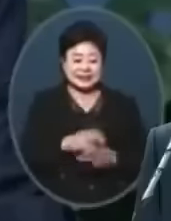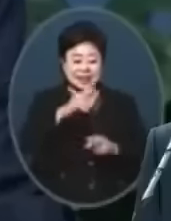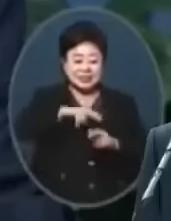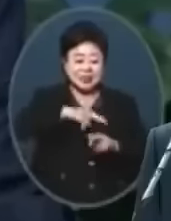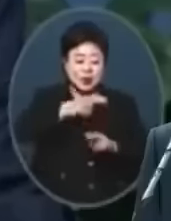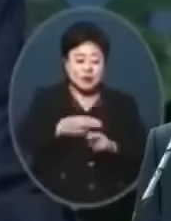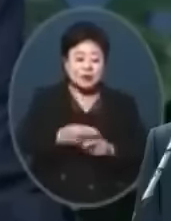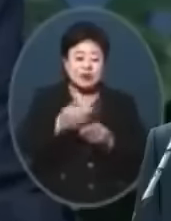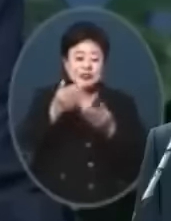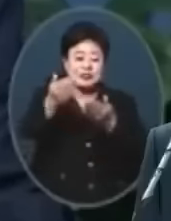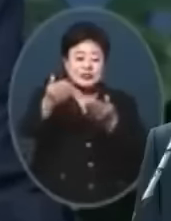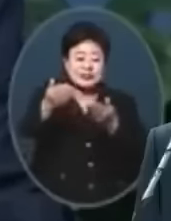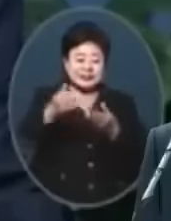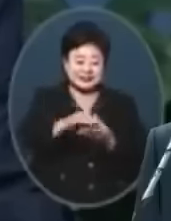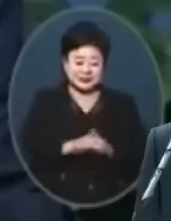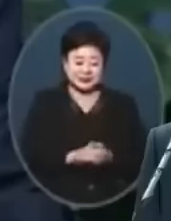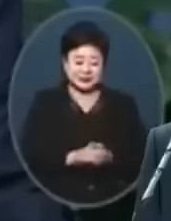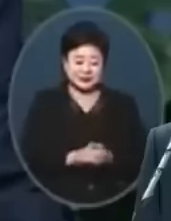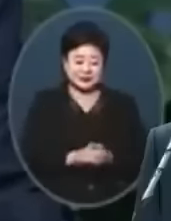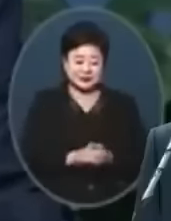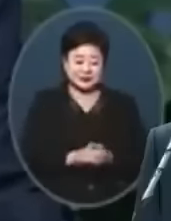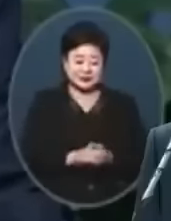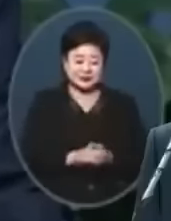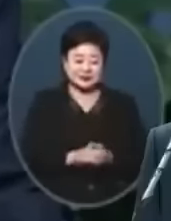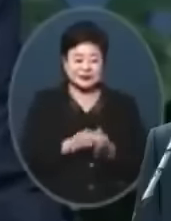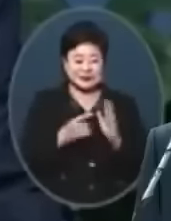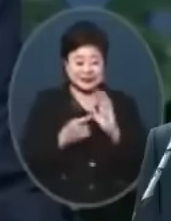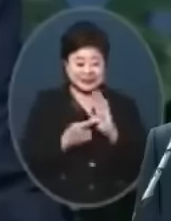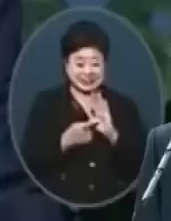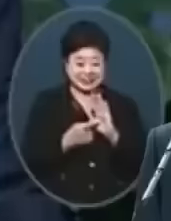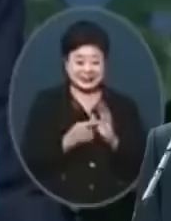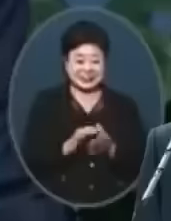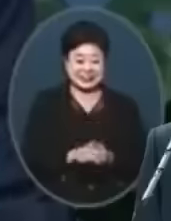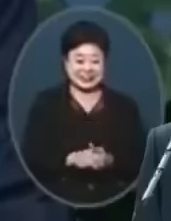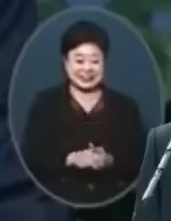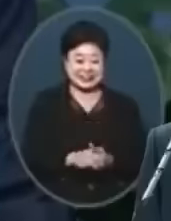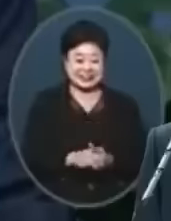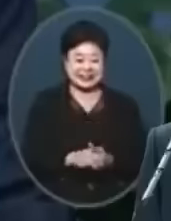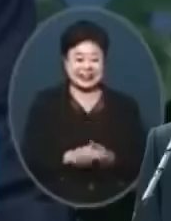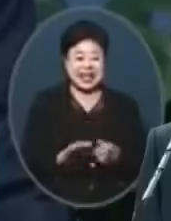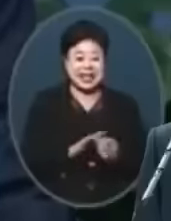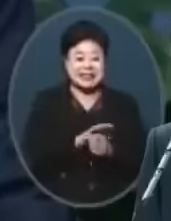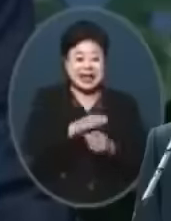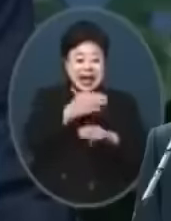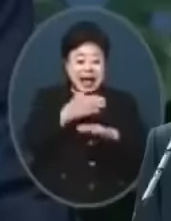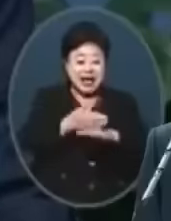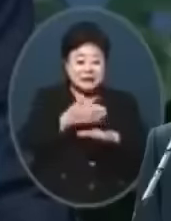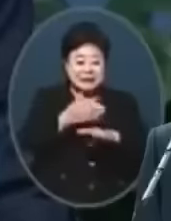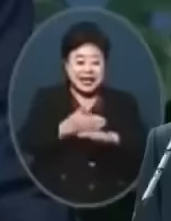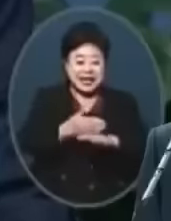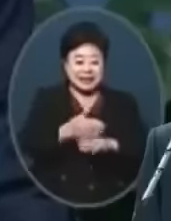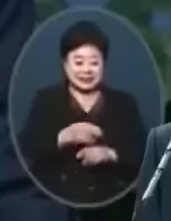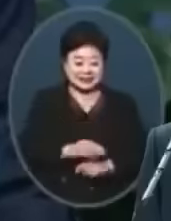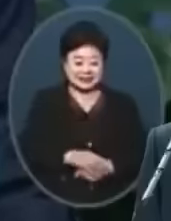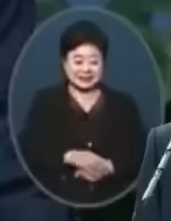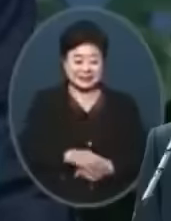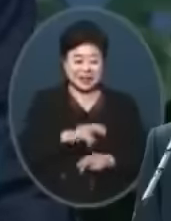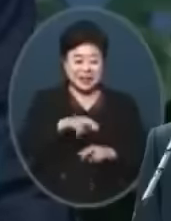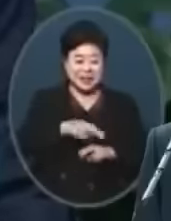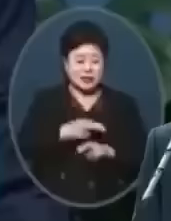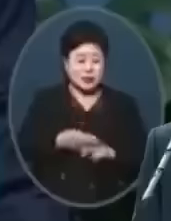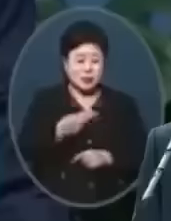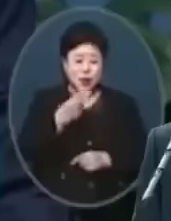선물을 드림으로 표현이 됩니다. 선물이 없는